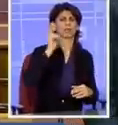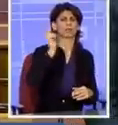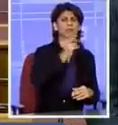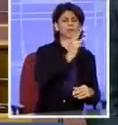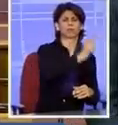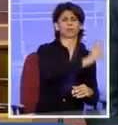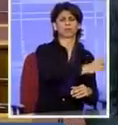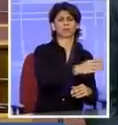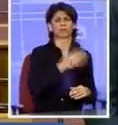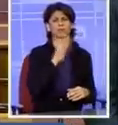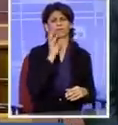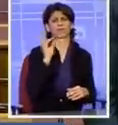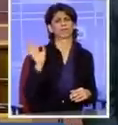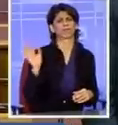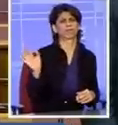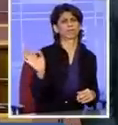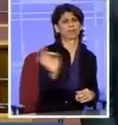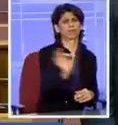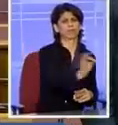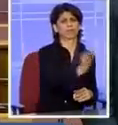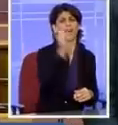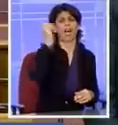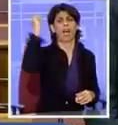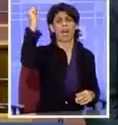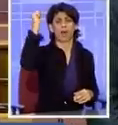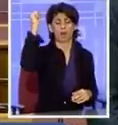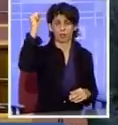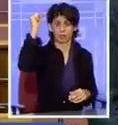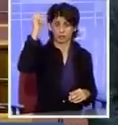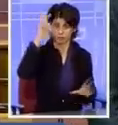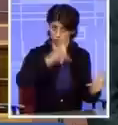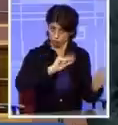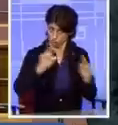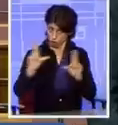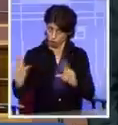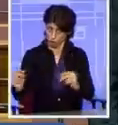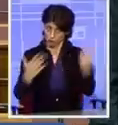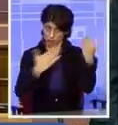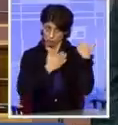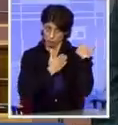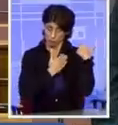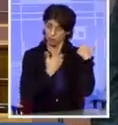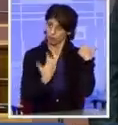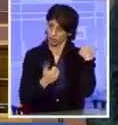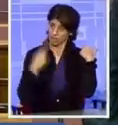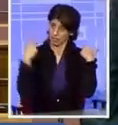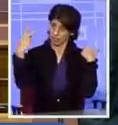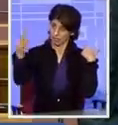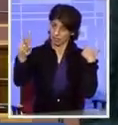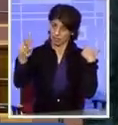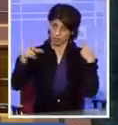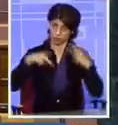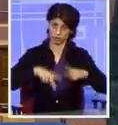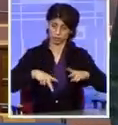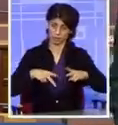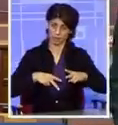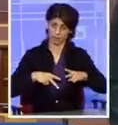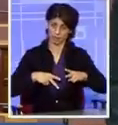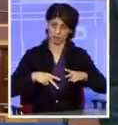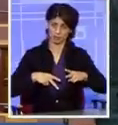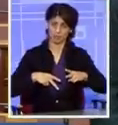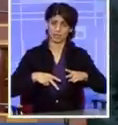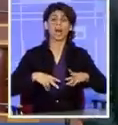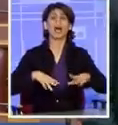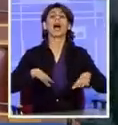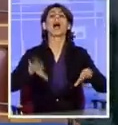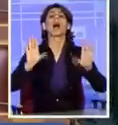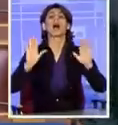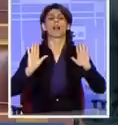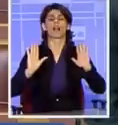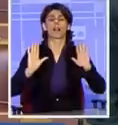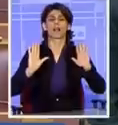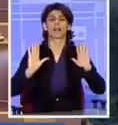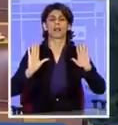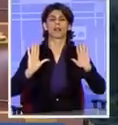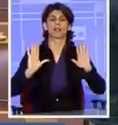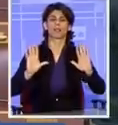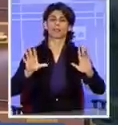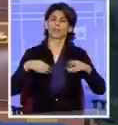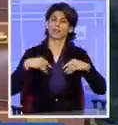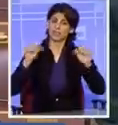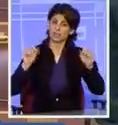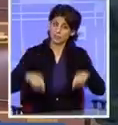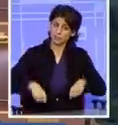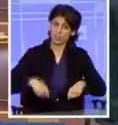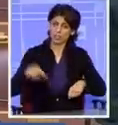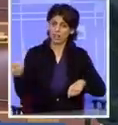λαϊκούς αγώνες. Την ίδια αρμοδιότητα έχει και στη δική σας κυβέρνηση? Αν δεν συμφωνείτε με όσα χυδαία